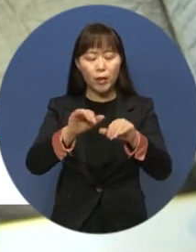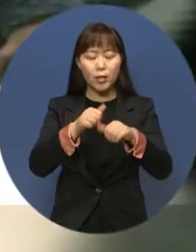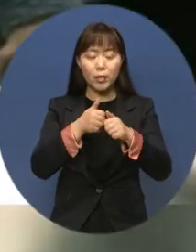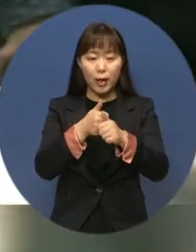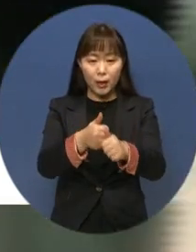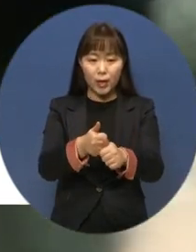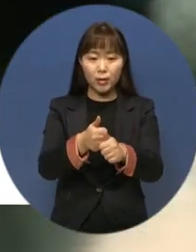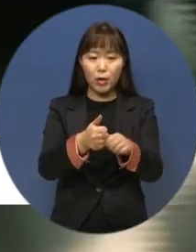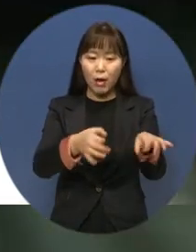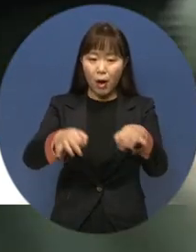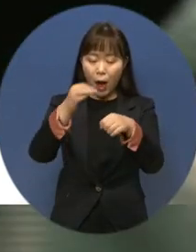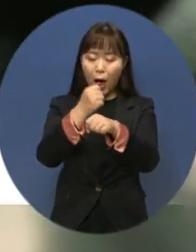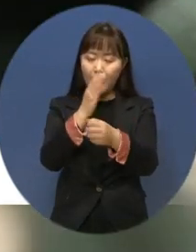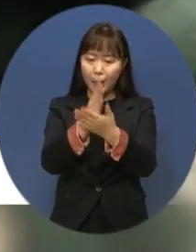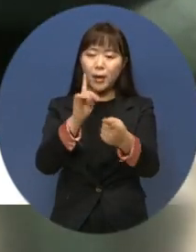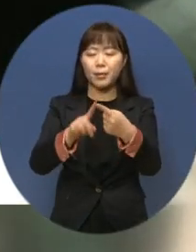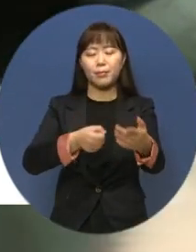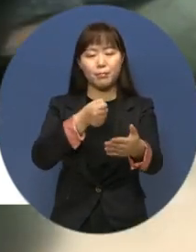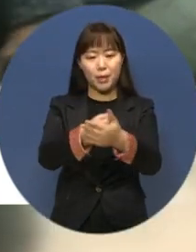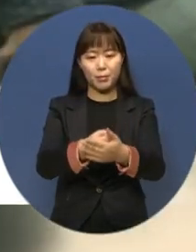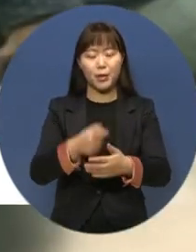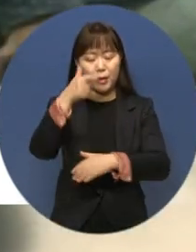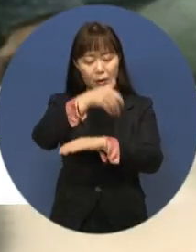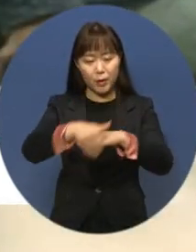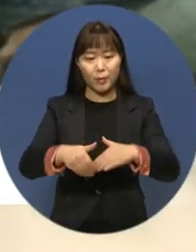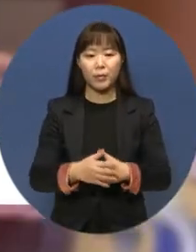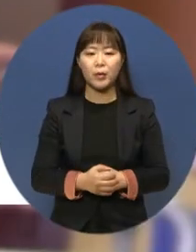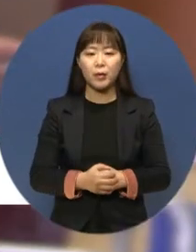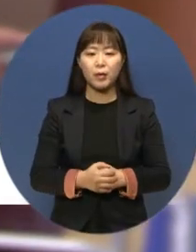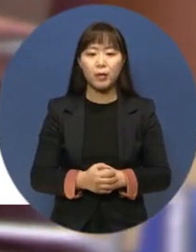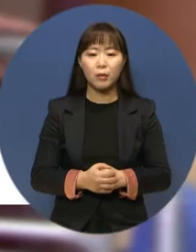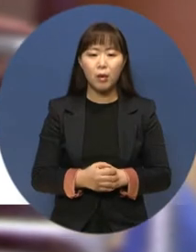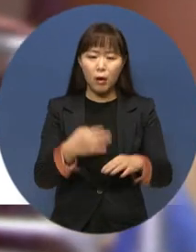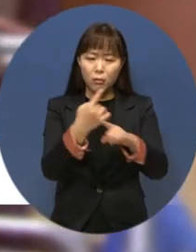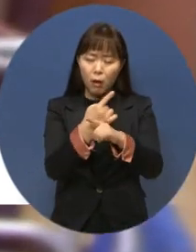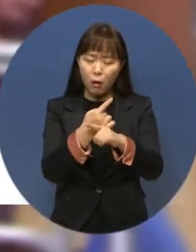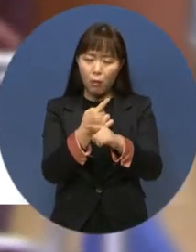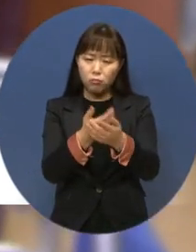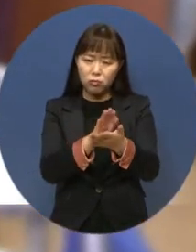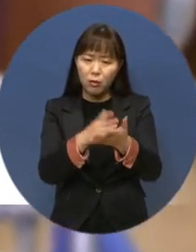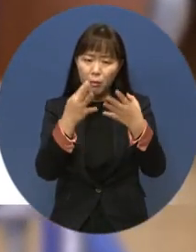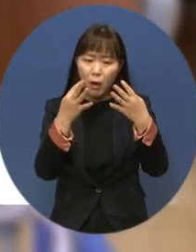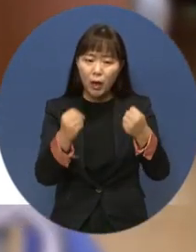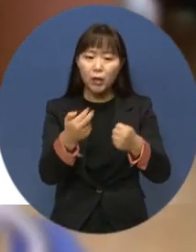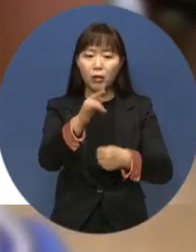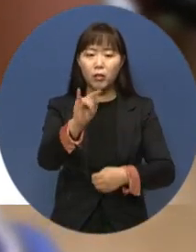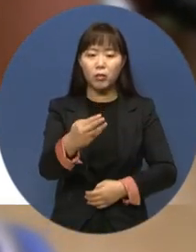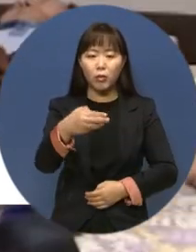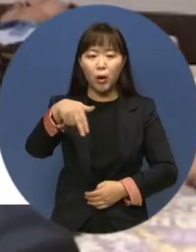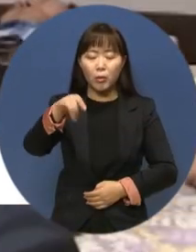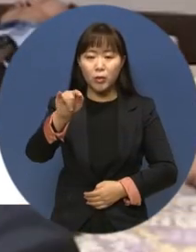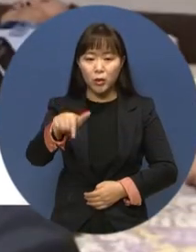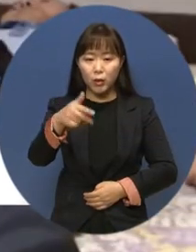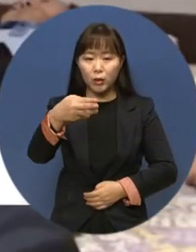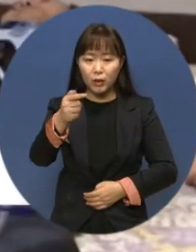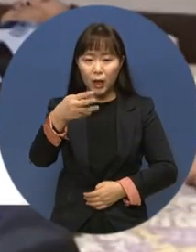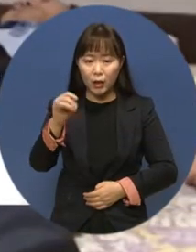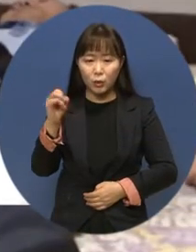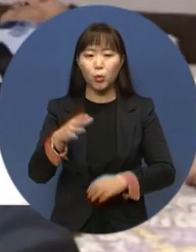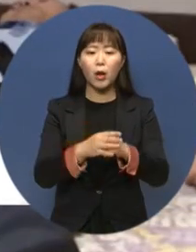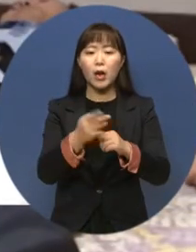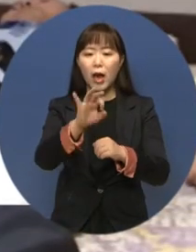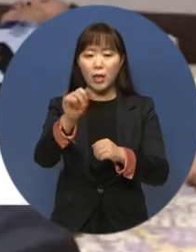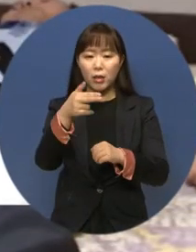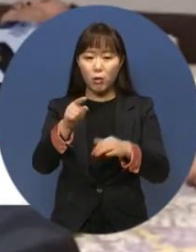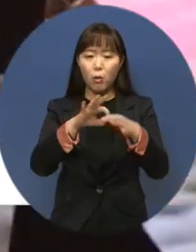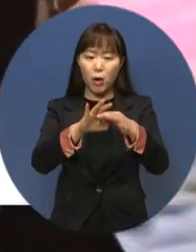인상 여부를 결정할 계획입니다. 또한 수리 빈도가 높은 넓적다리 의지 소켓과 실리콘 라이너 등